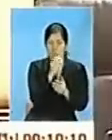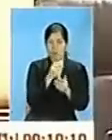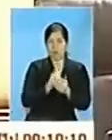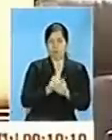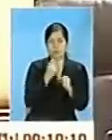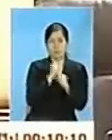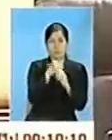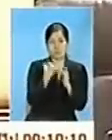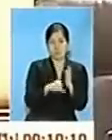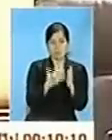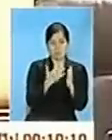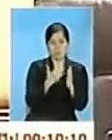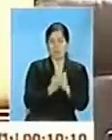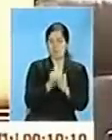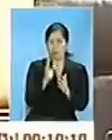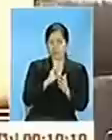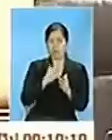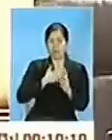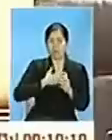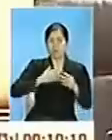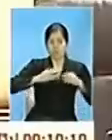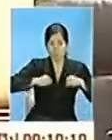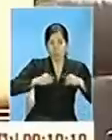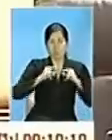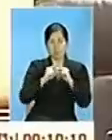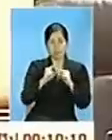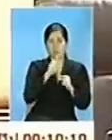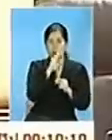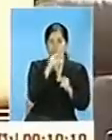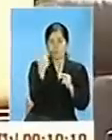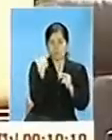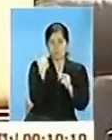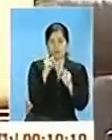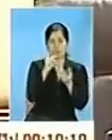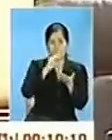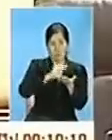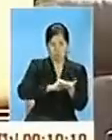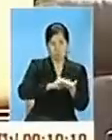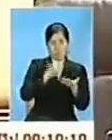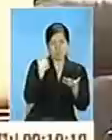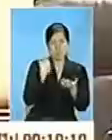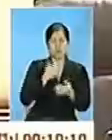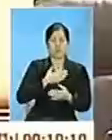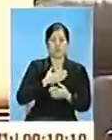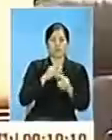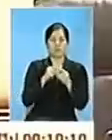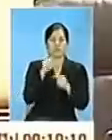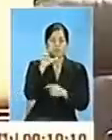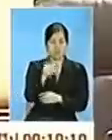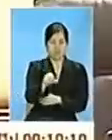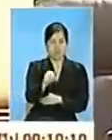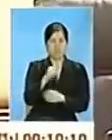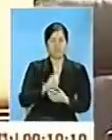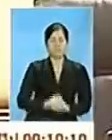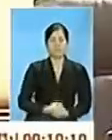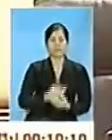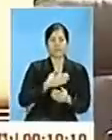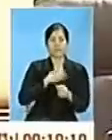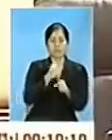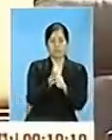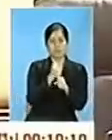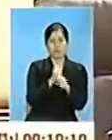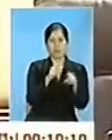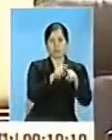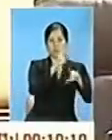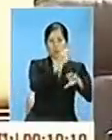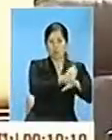ำเนินการเราก็ต้องดำเนินการผมทำงานแบบผู้บริหารผมไม่ได้ทำงานแบ